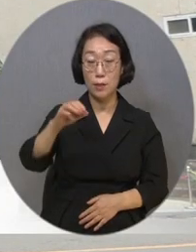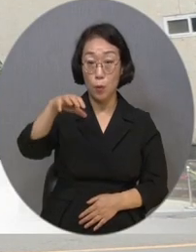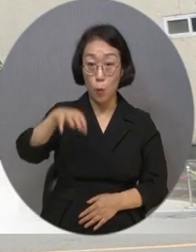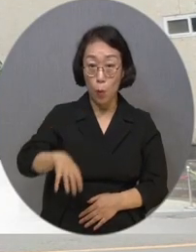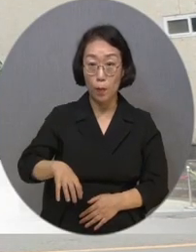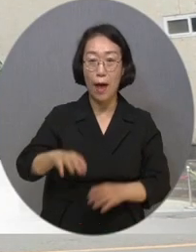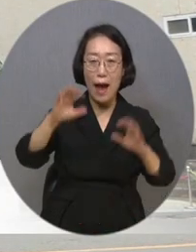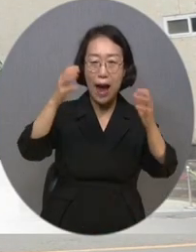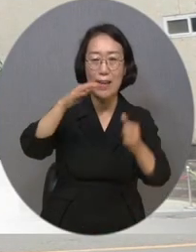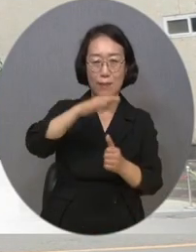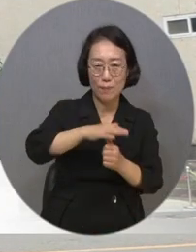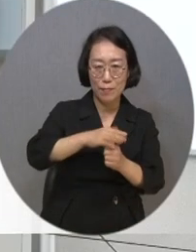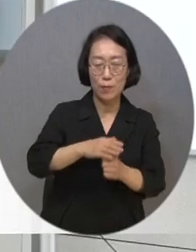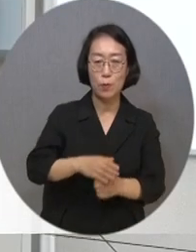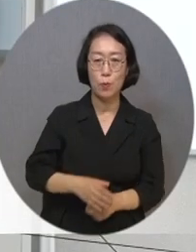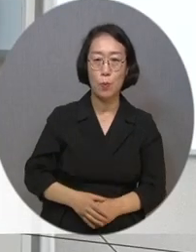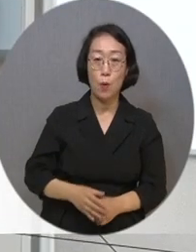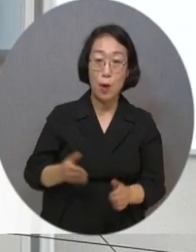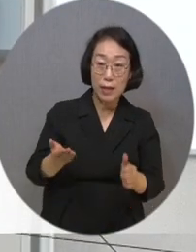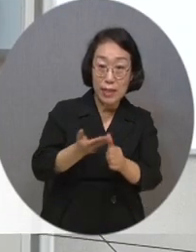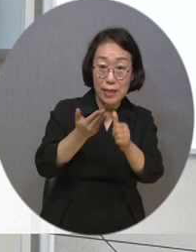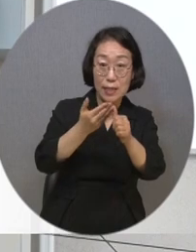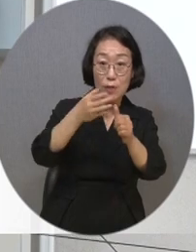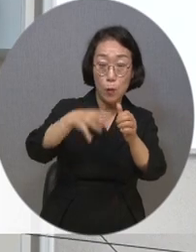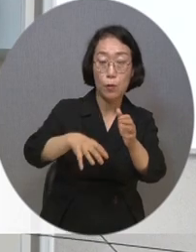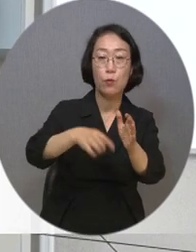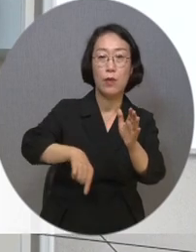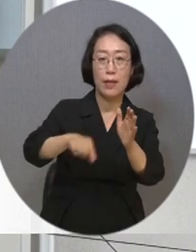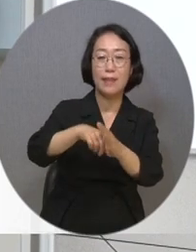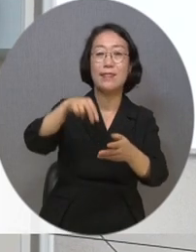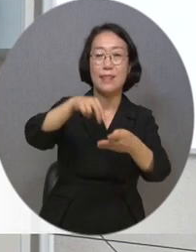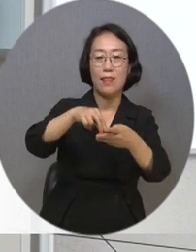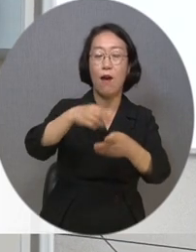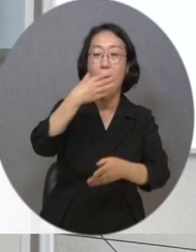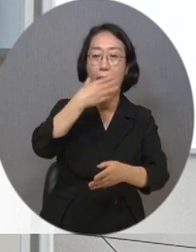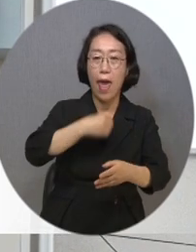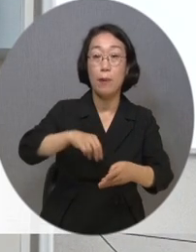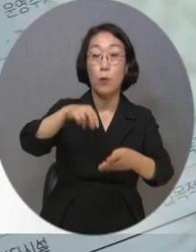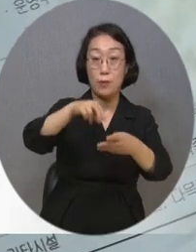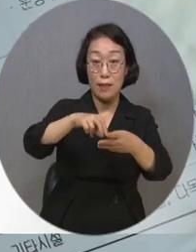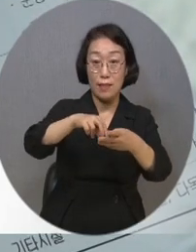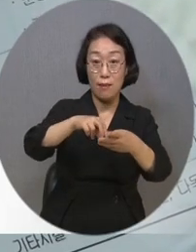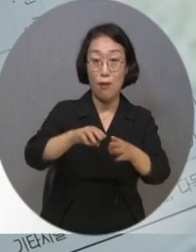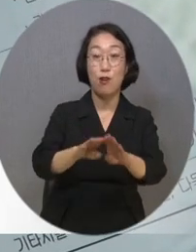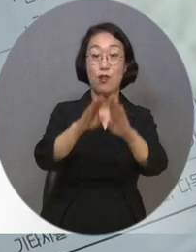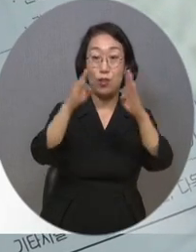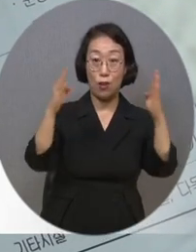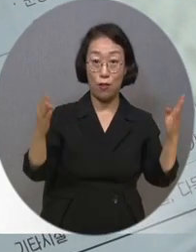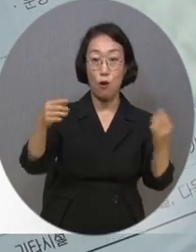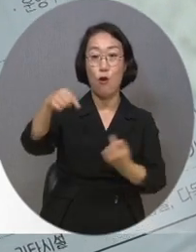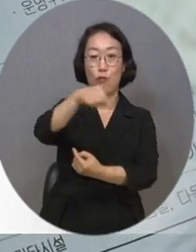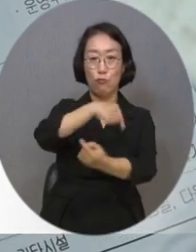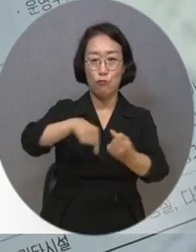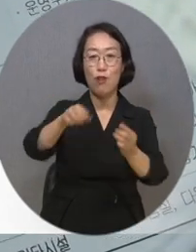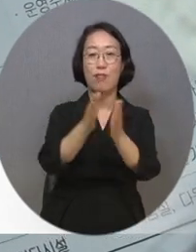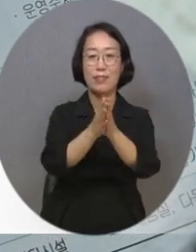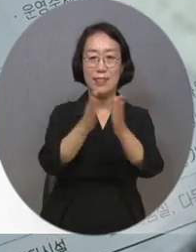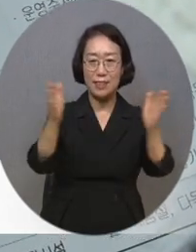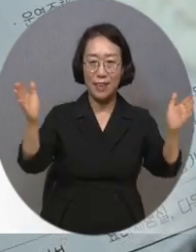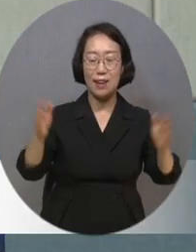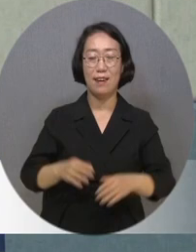영유아와 양육자를 위한 육아 통화 거점센터 아이행복센터가 문을 열고 이달부터 운영을 시작합니다